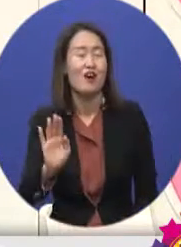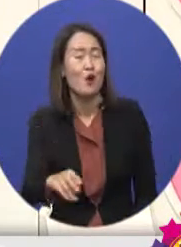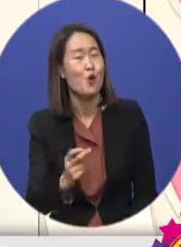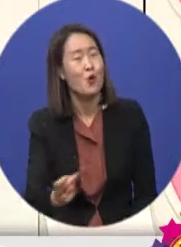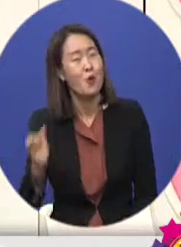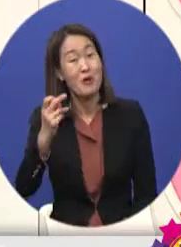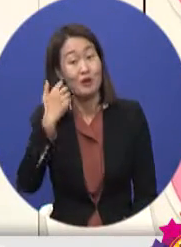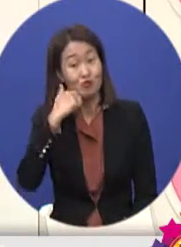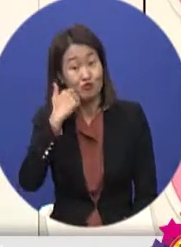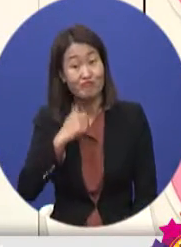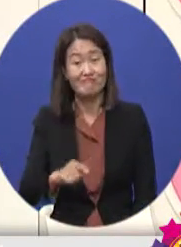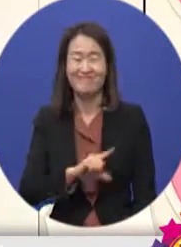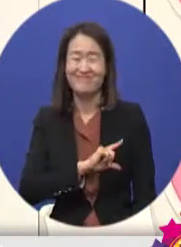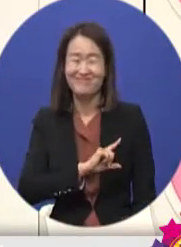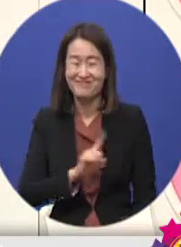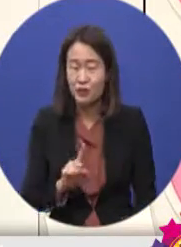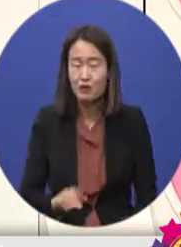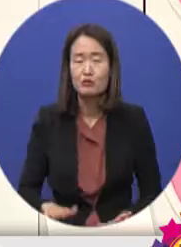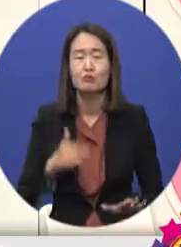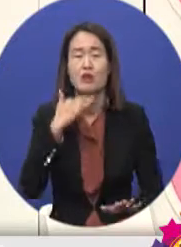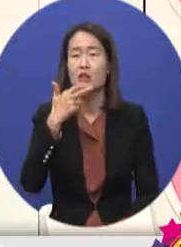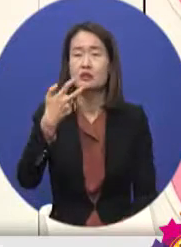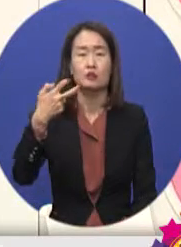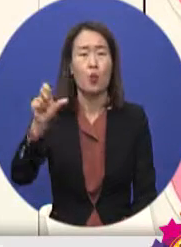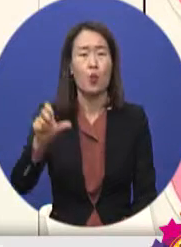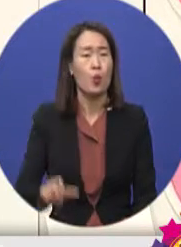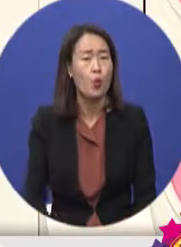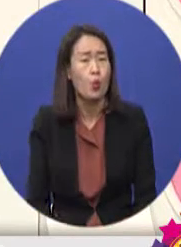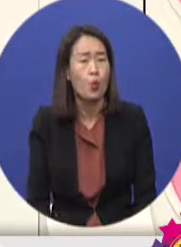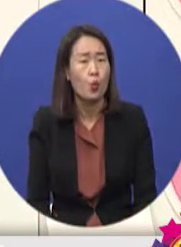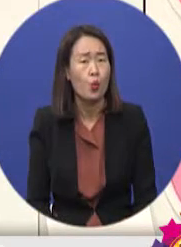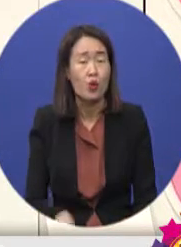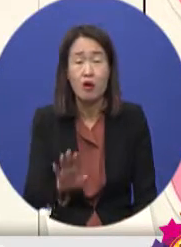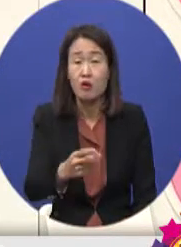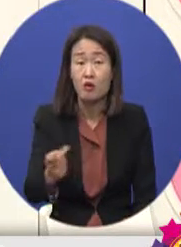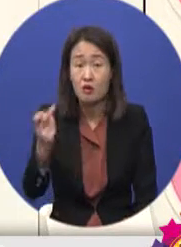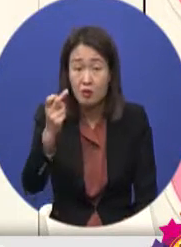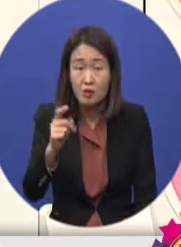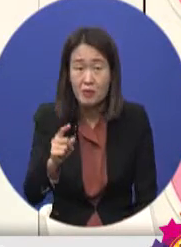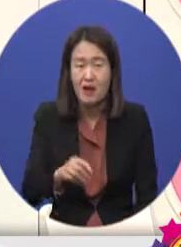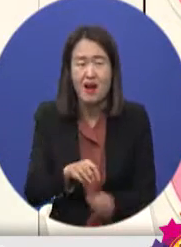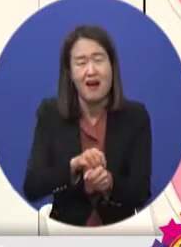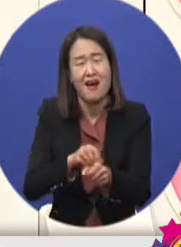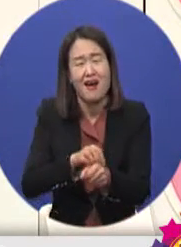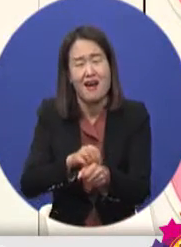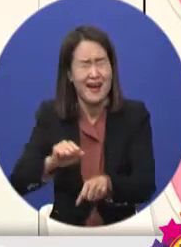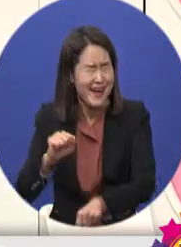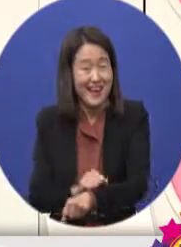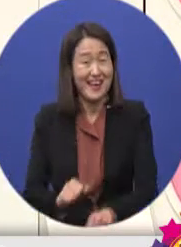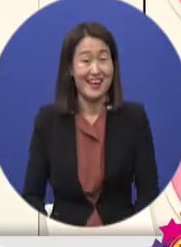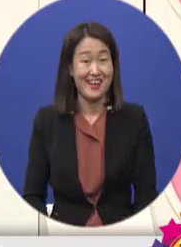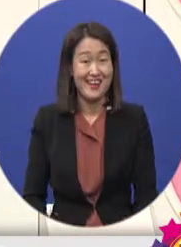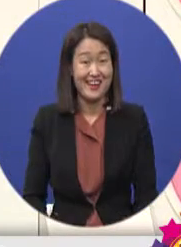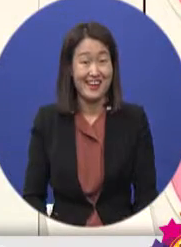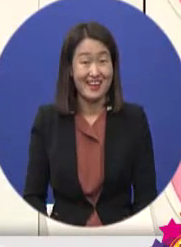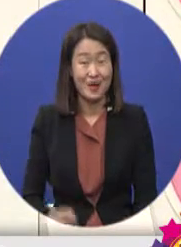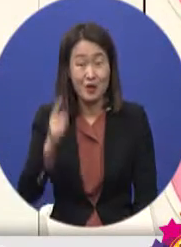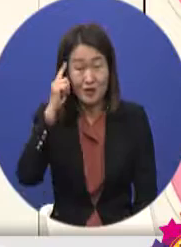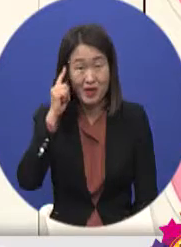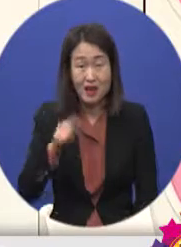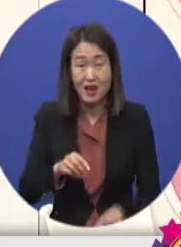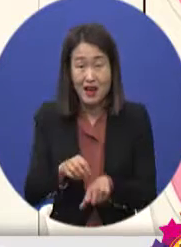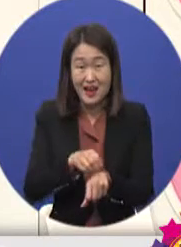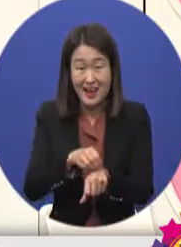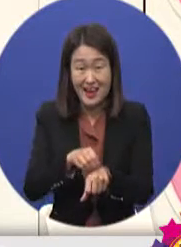오빠가 누구지? 이름이 뭐지? 지금 75살 되셨는데 니네 오빠는 감자를 잘 깠어. 얼굴에 막 그 전분